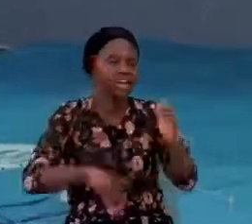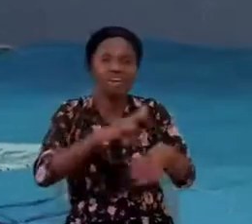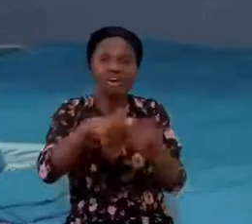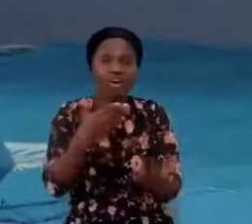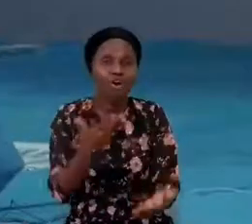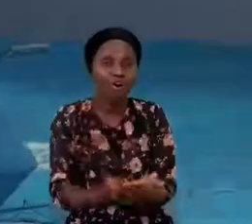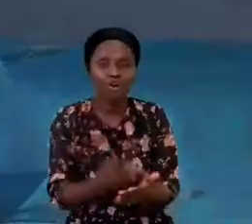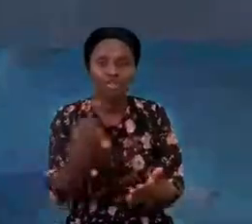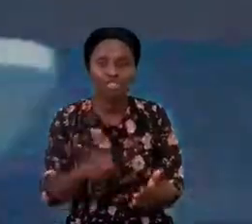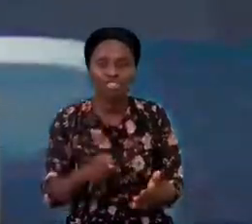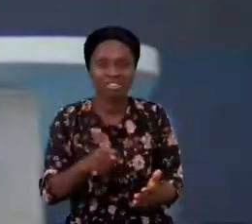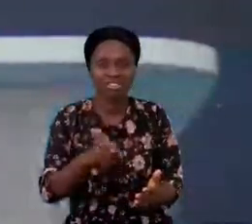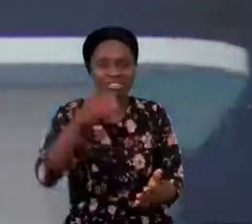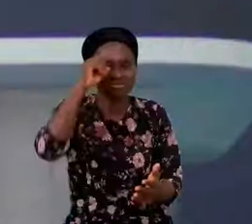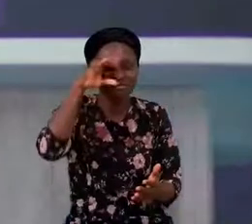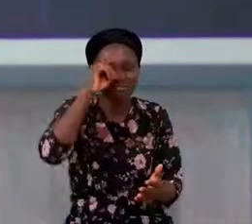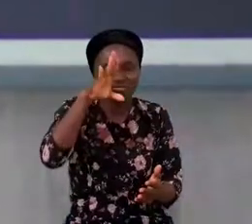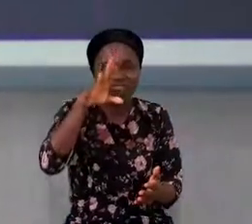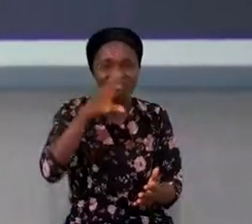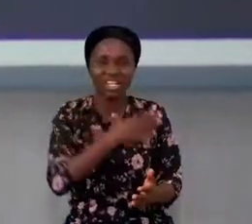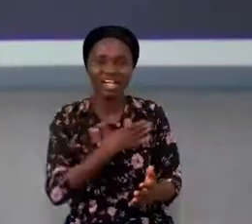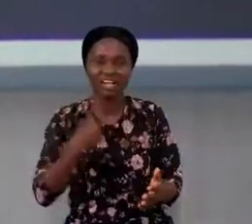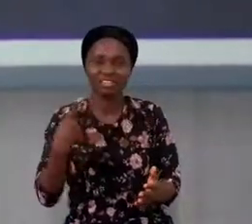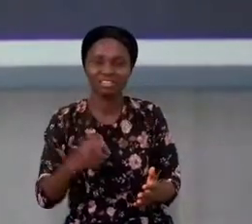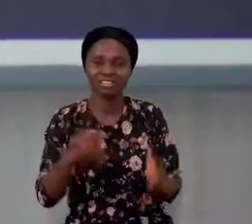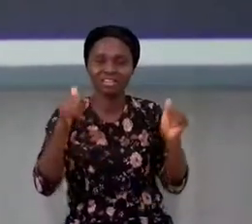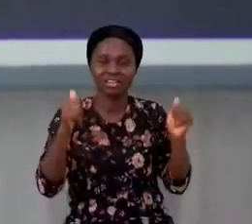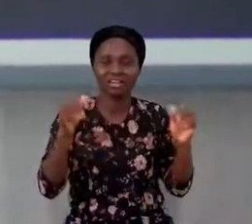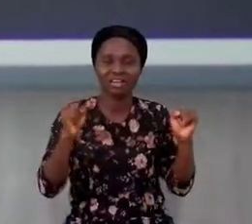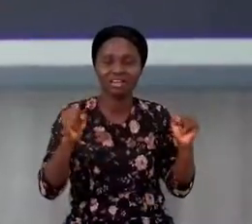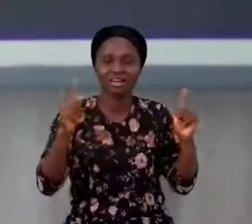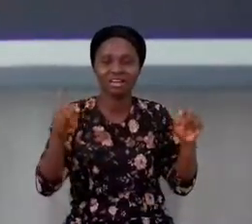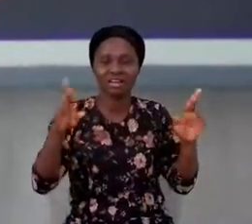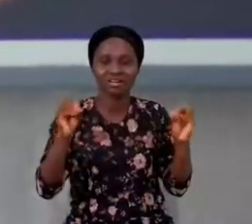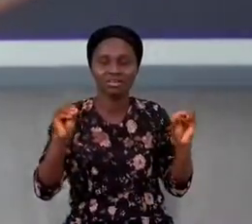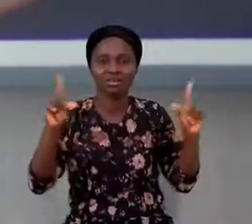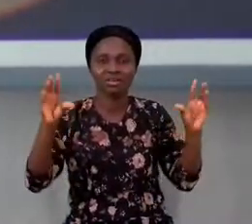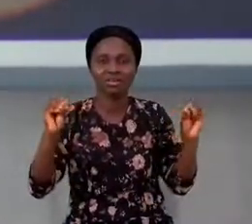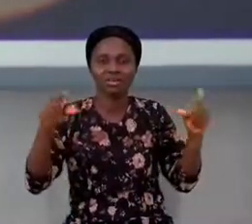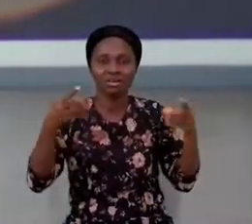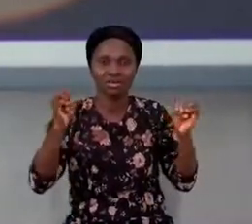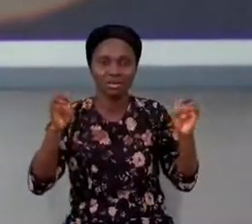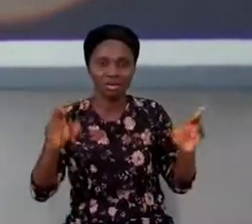tout son royaume. Deuxième élément, la poursuite.